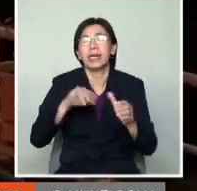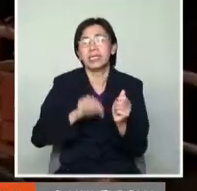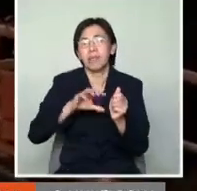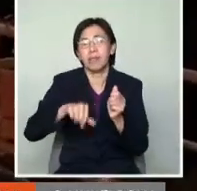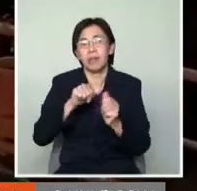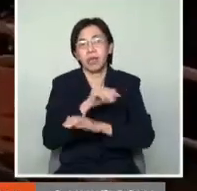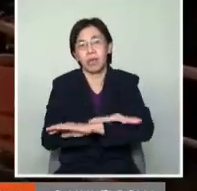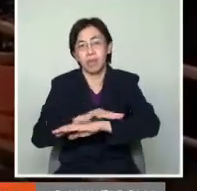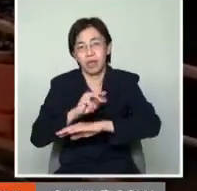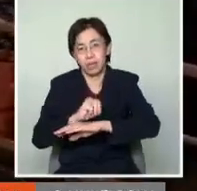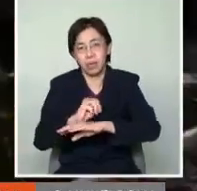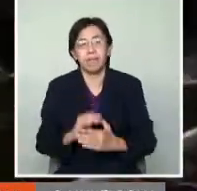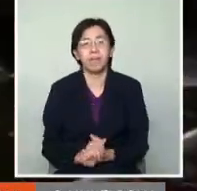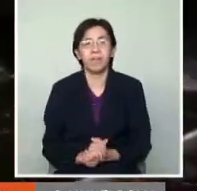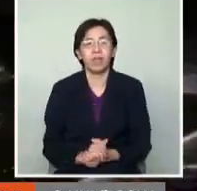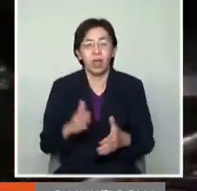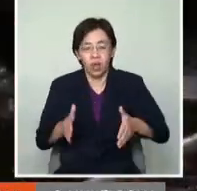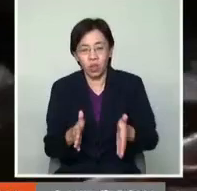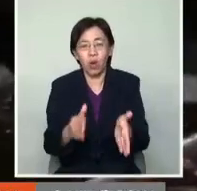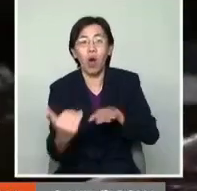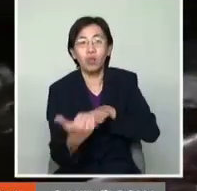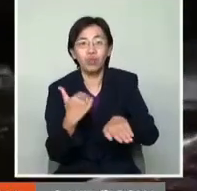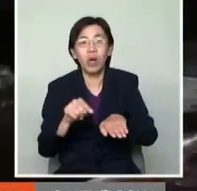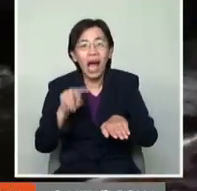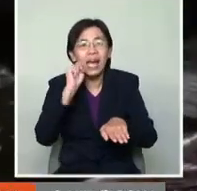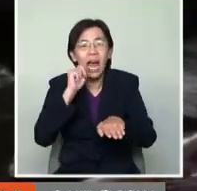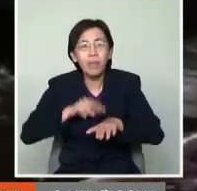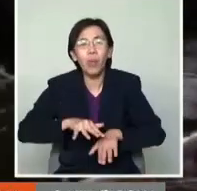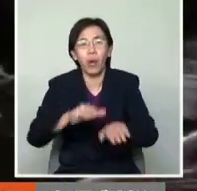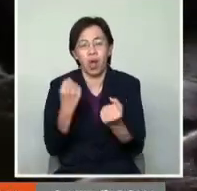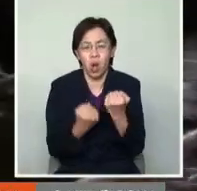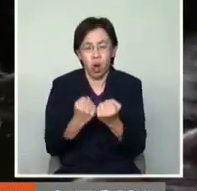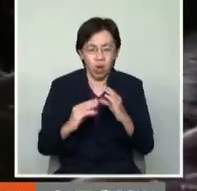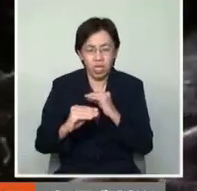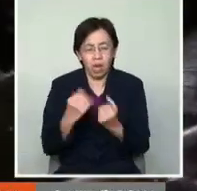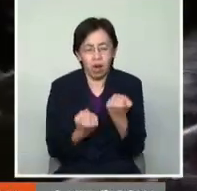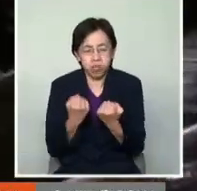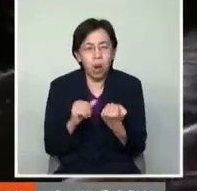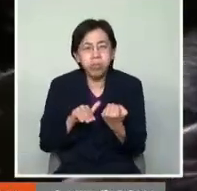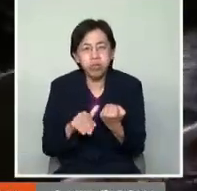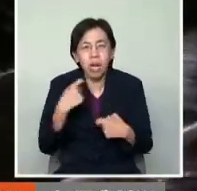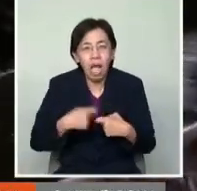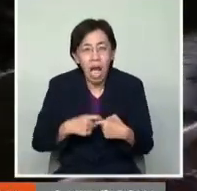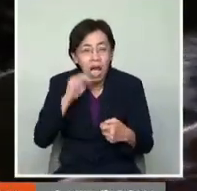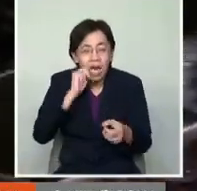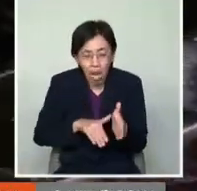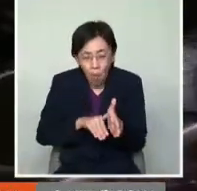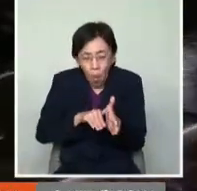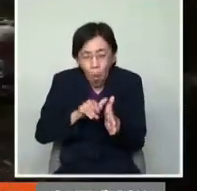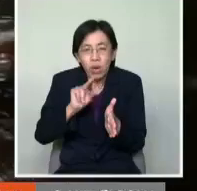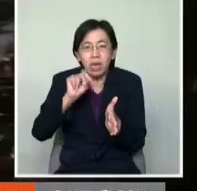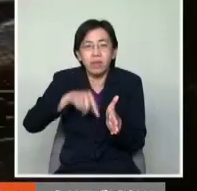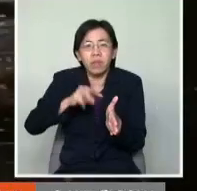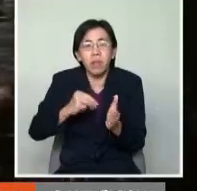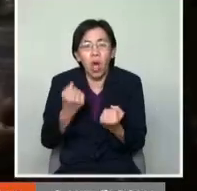ค่ะโดยเฉพาะถนนริมคลองสมทวินรถเล็กสัญจรลำบากนะคะเพราะว่าระดับน้ำบางจุดท่วมสูง30เซนติเม